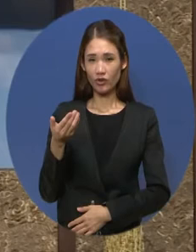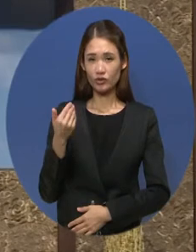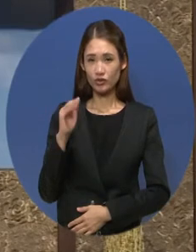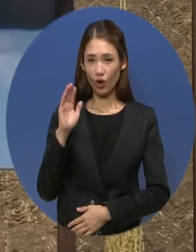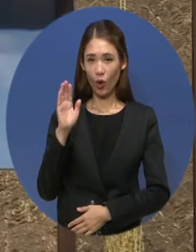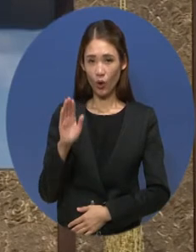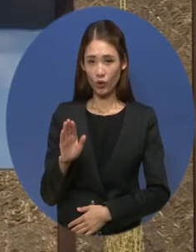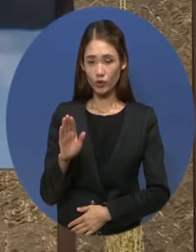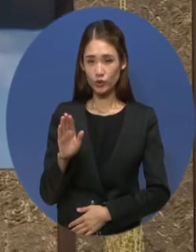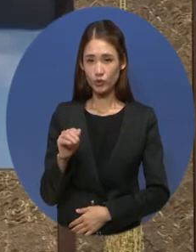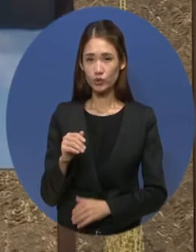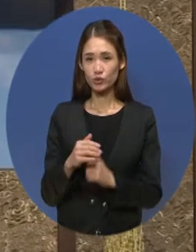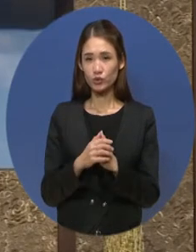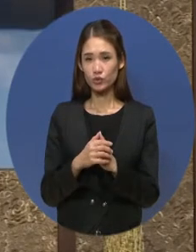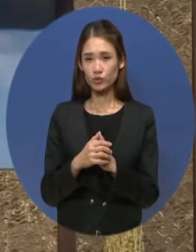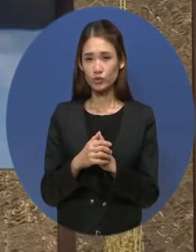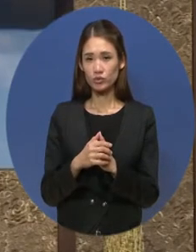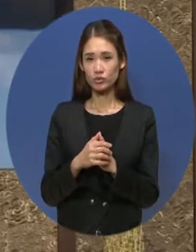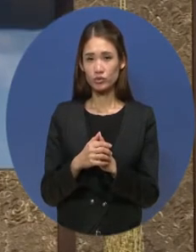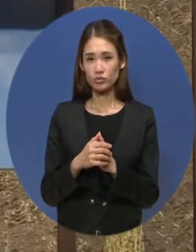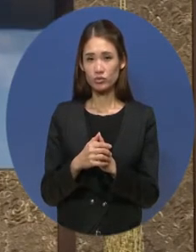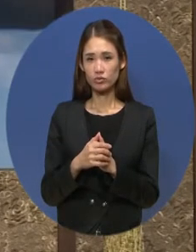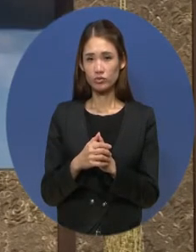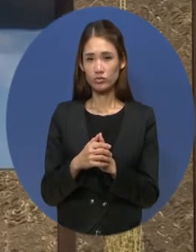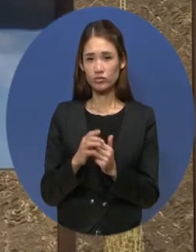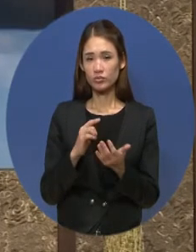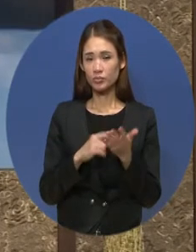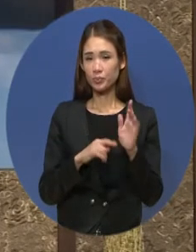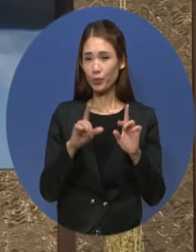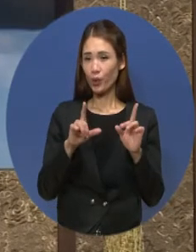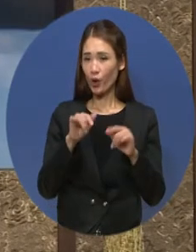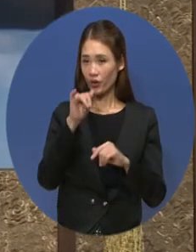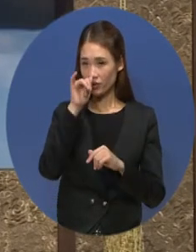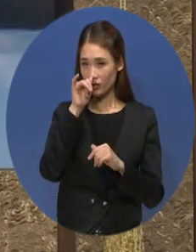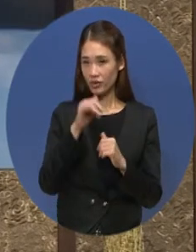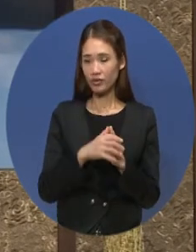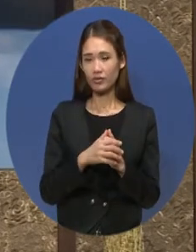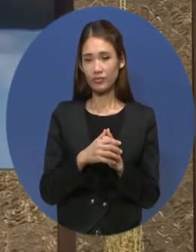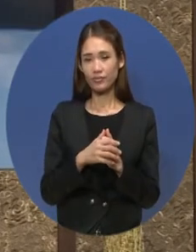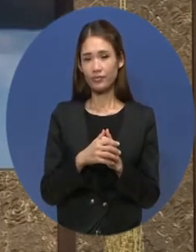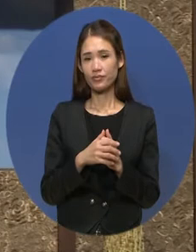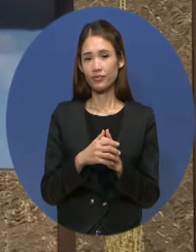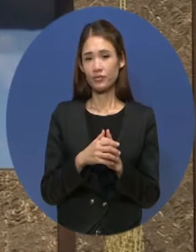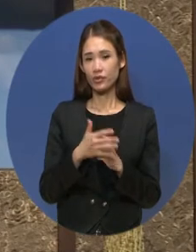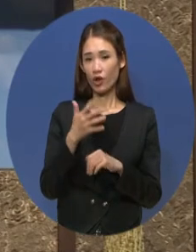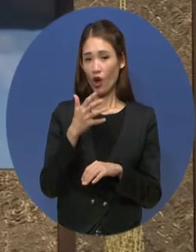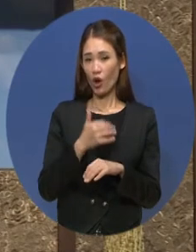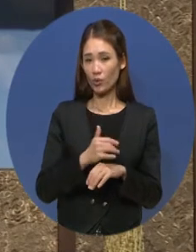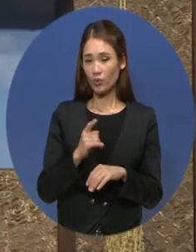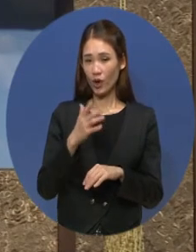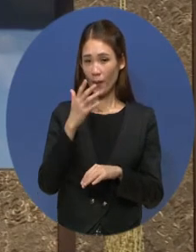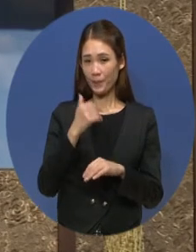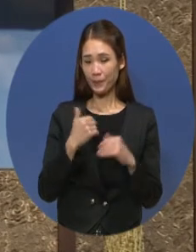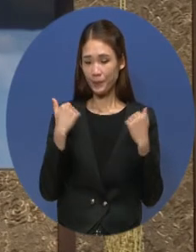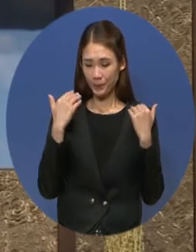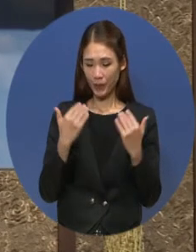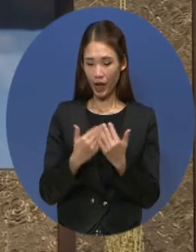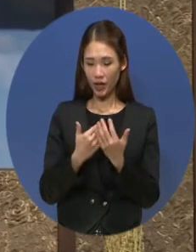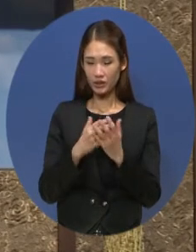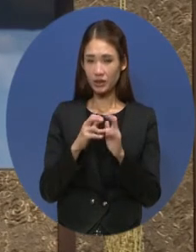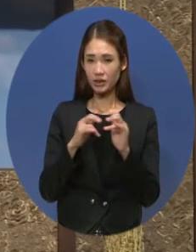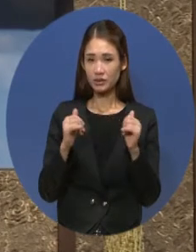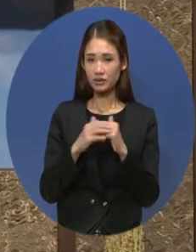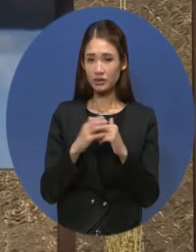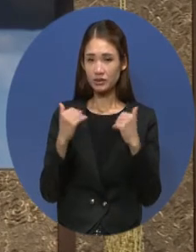2010년 이전 전 호르 에서 이렇게 표현을 합니다 그래서 어 결국에는 이제 발달장애 이들이 성인이 되었을